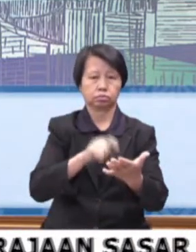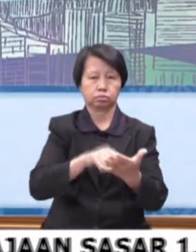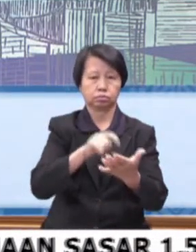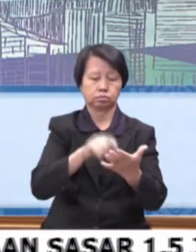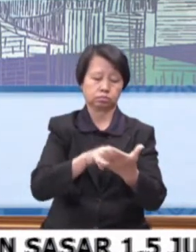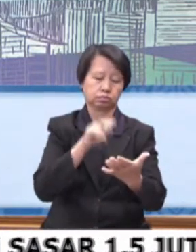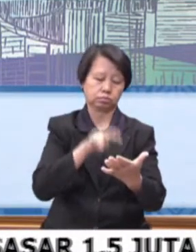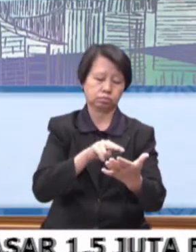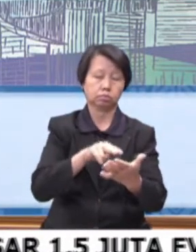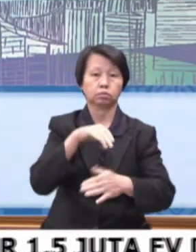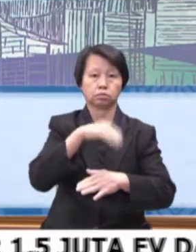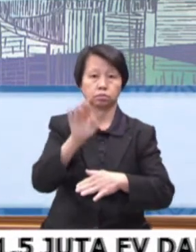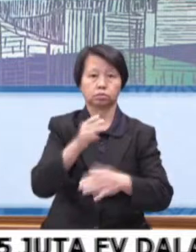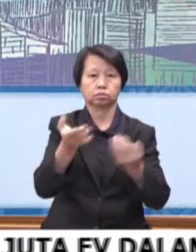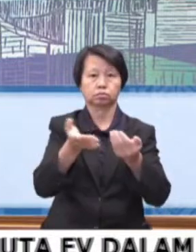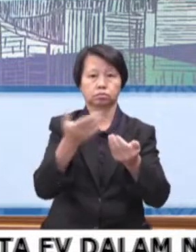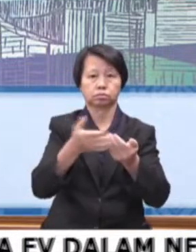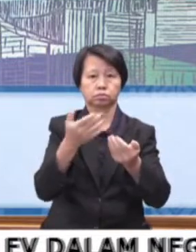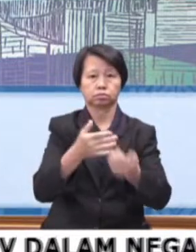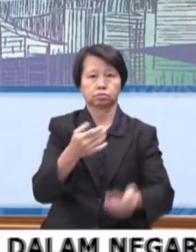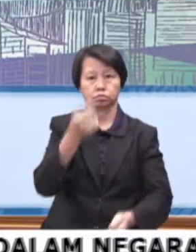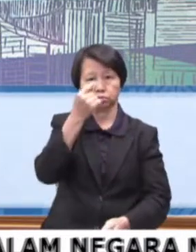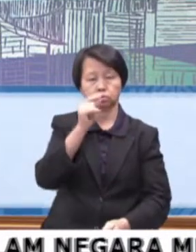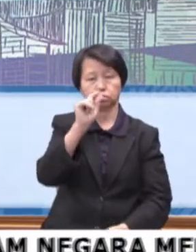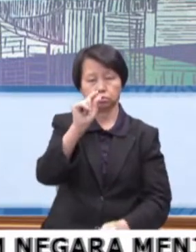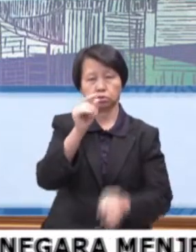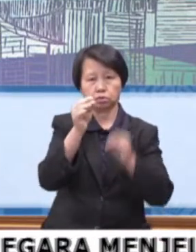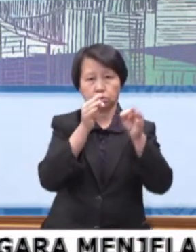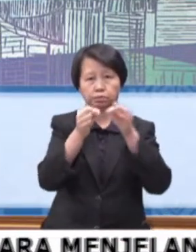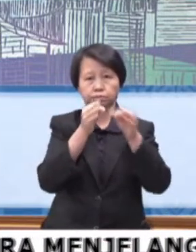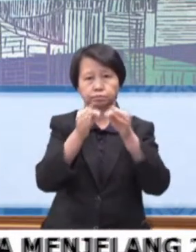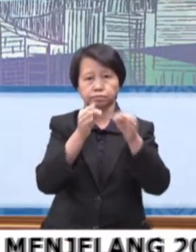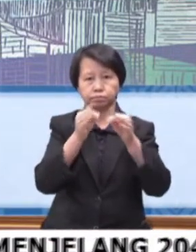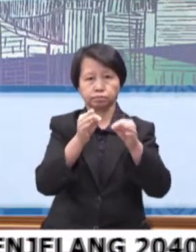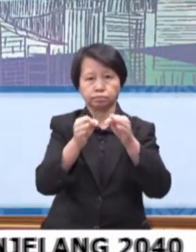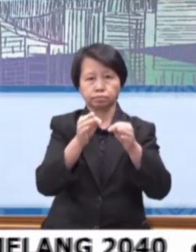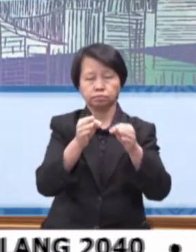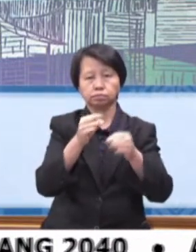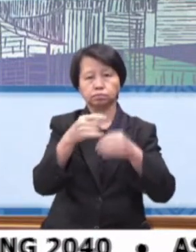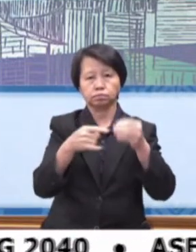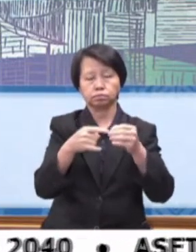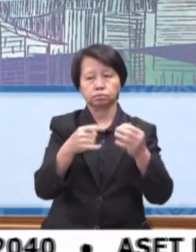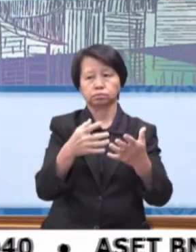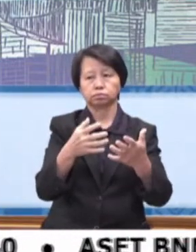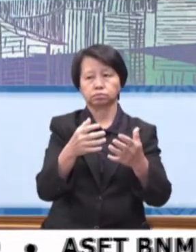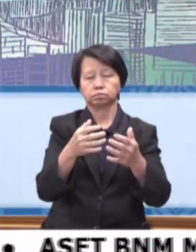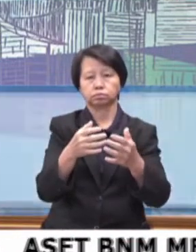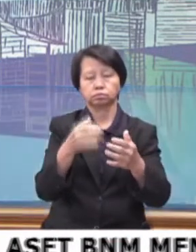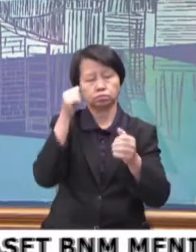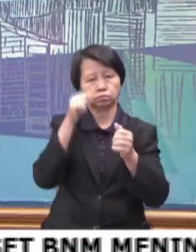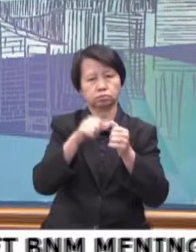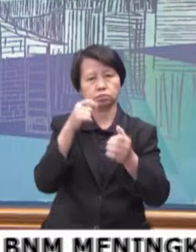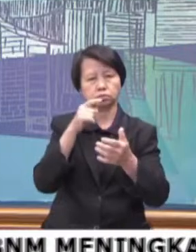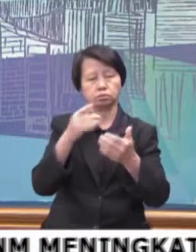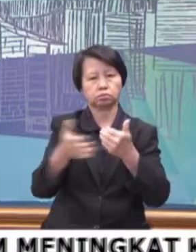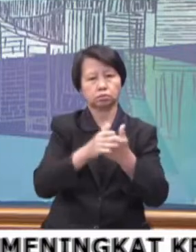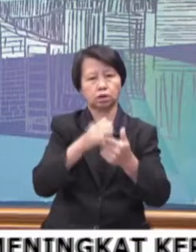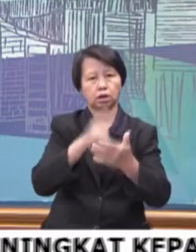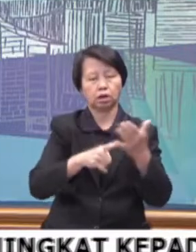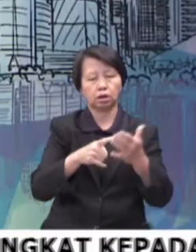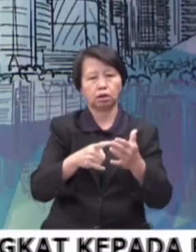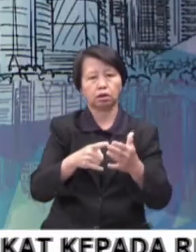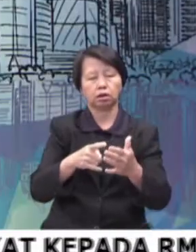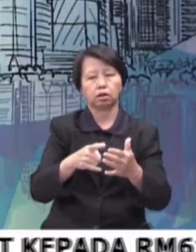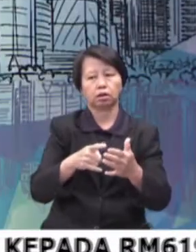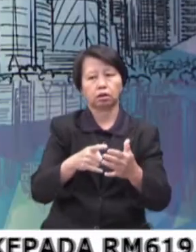tontonan yang lebih mudah sedikit untuk saya memberi sedikit dengan izinnya ataupun imbas balik apa yang dikasihkan di